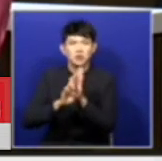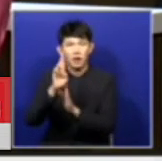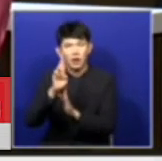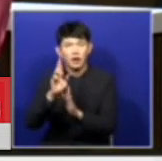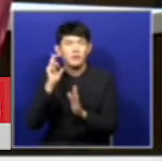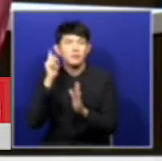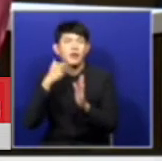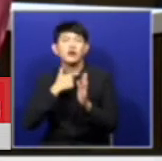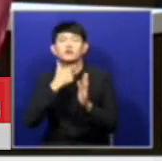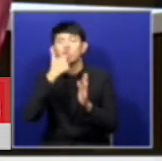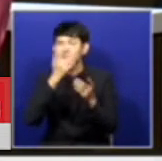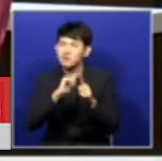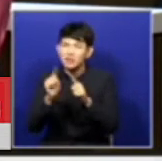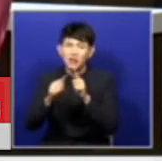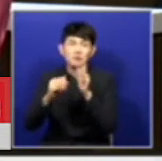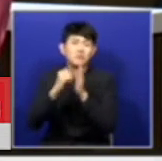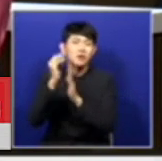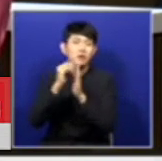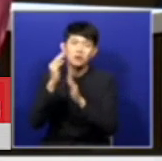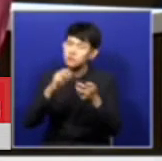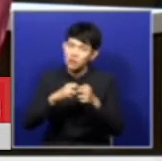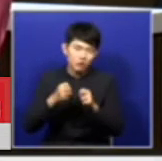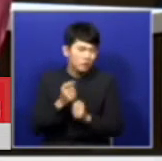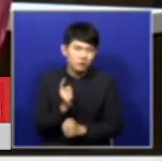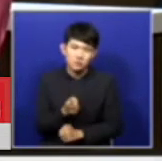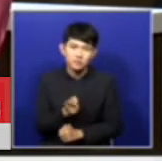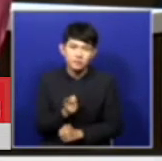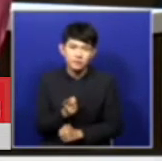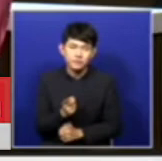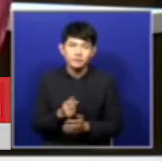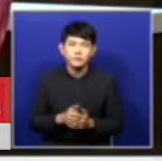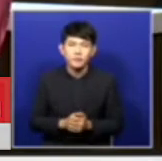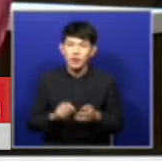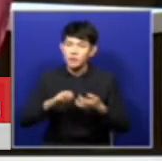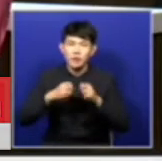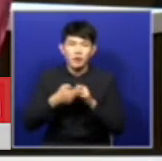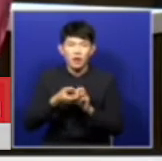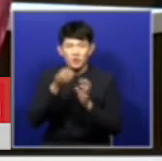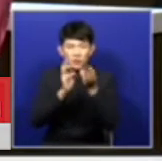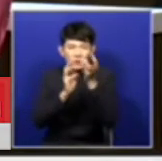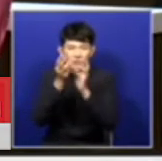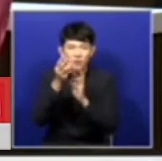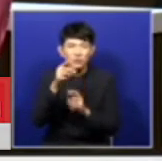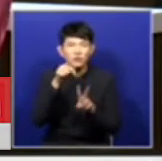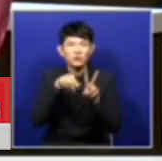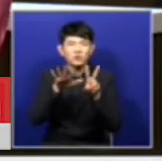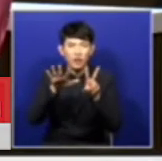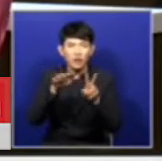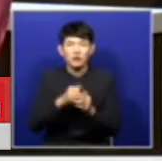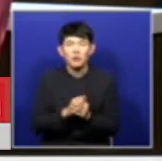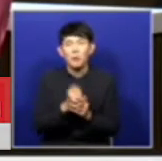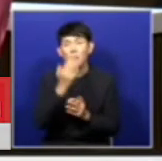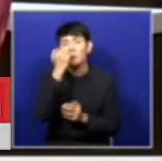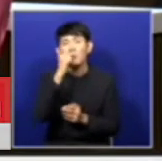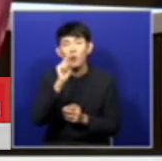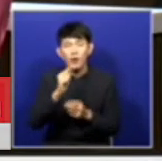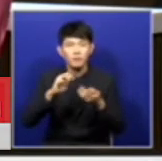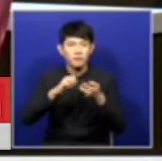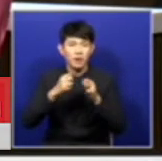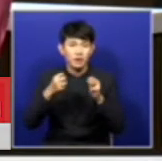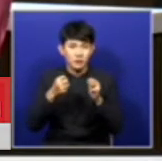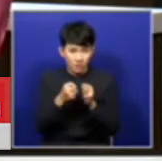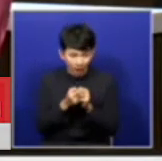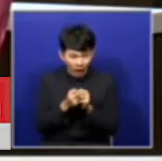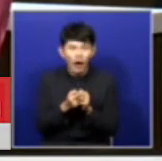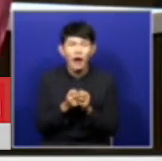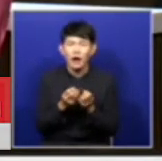อนทางภาคเหนือทั้งหมดตอนบนเราก็เจอกับมันอีกปัญหาฝุ่นควันปัญหา PM เพราะการแก้ไขอย่างเป็นองค์รวมมันไ